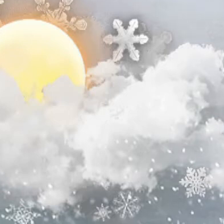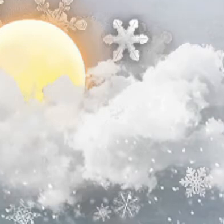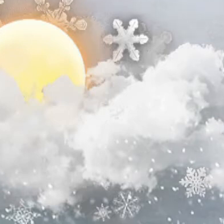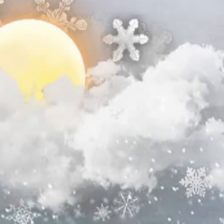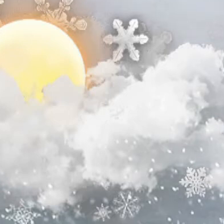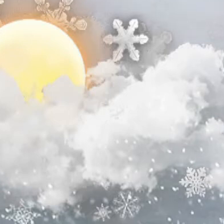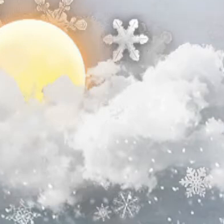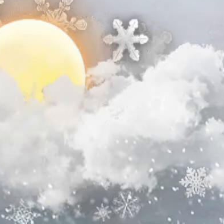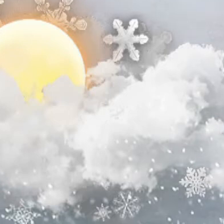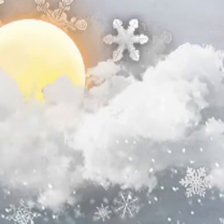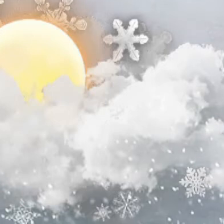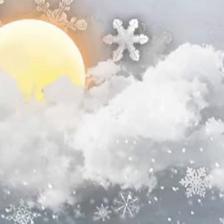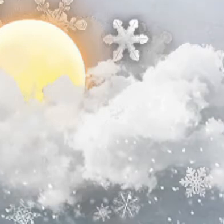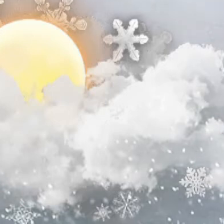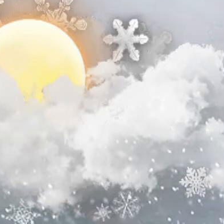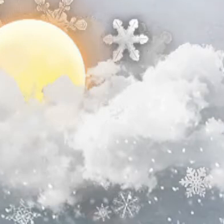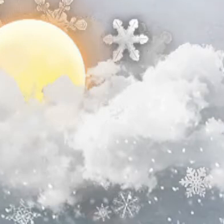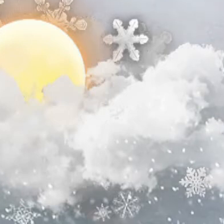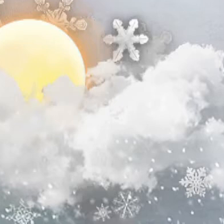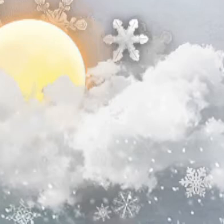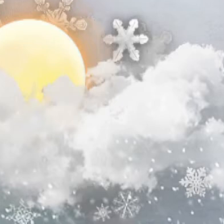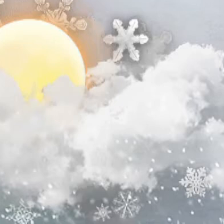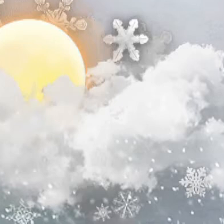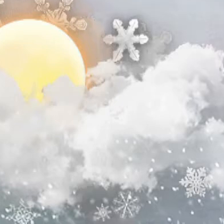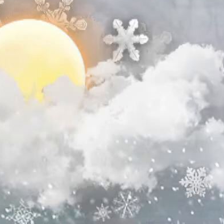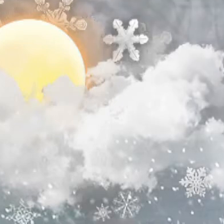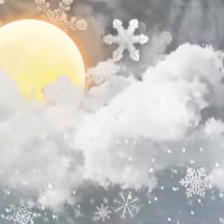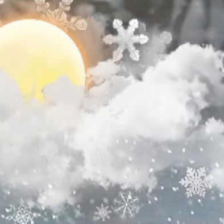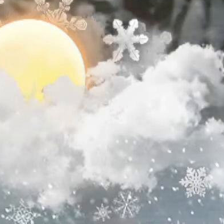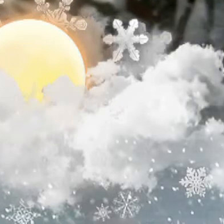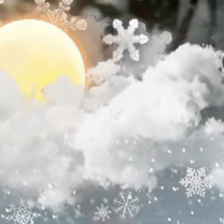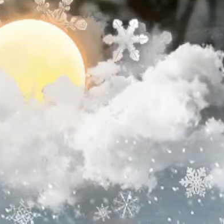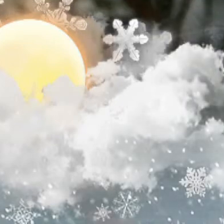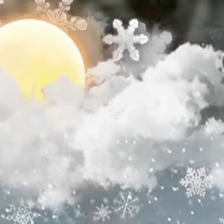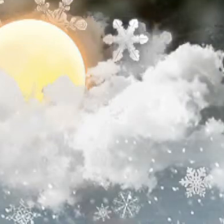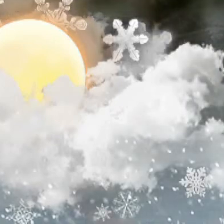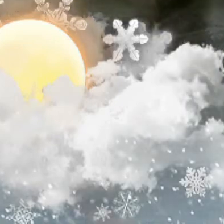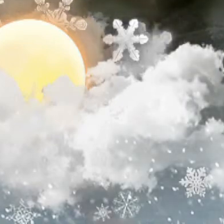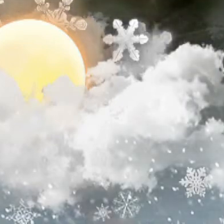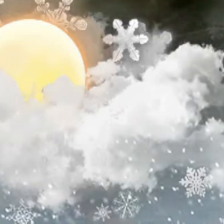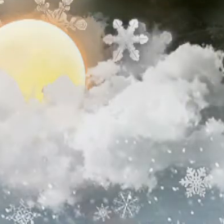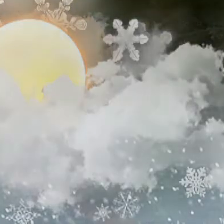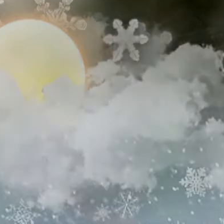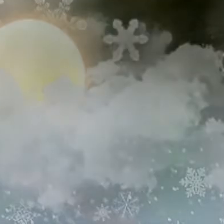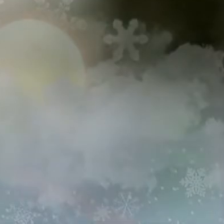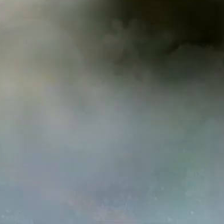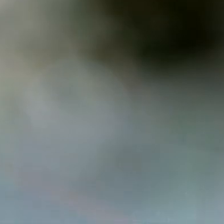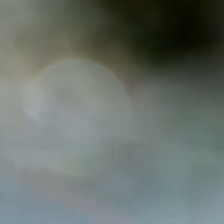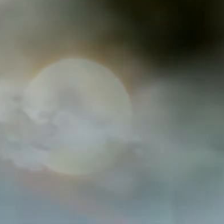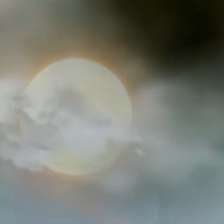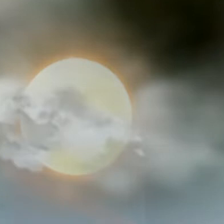вечером. Переменная облачность, махчимый невеликий снег. Ветер заходний 4-6 метров за